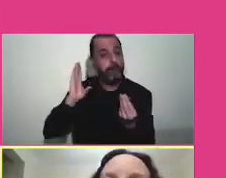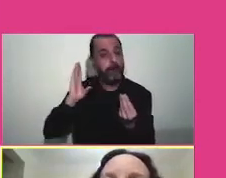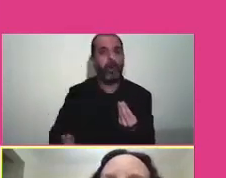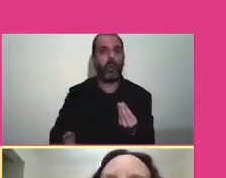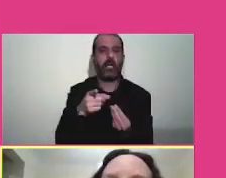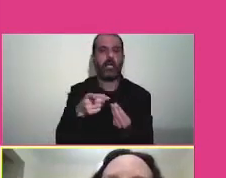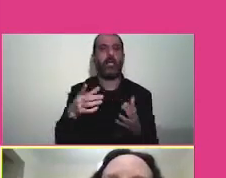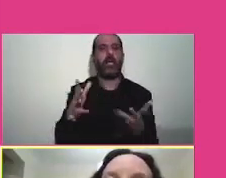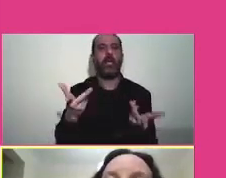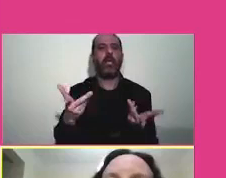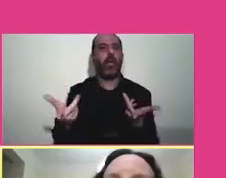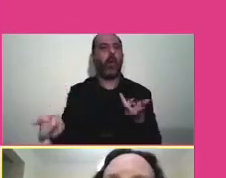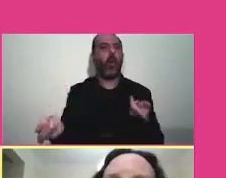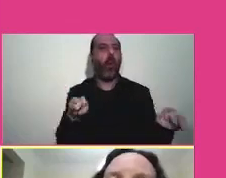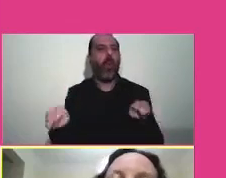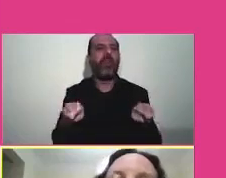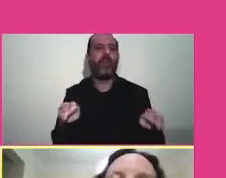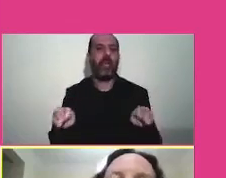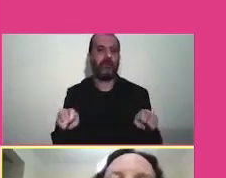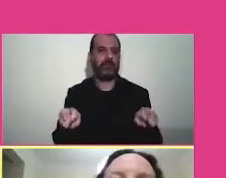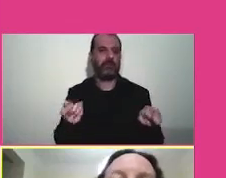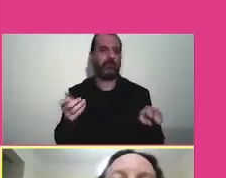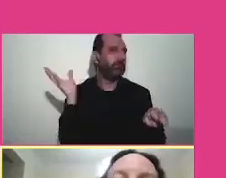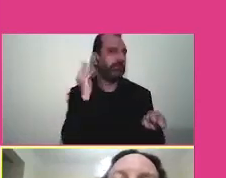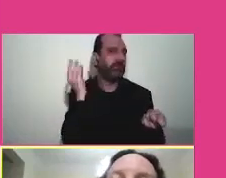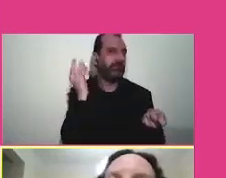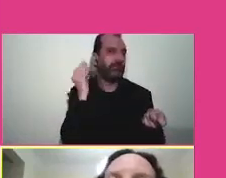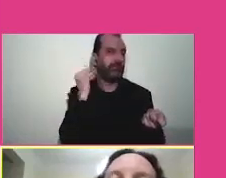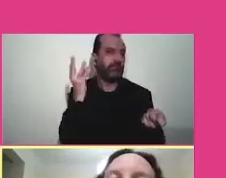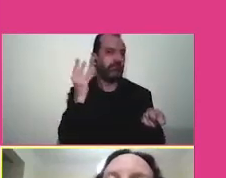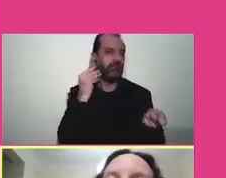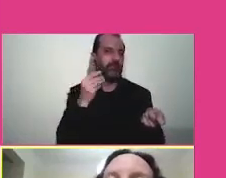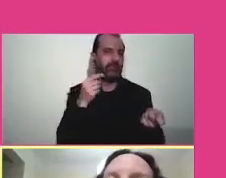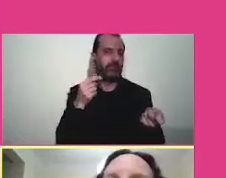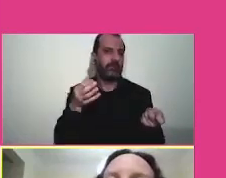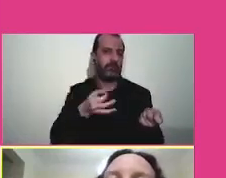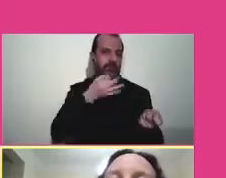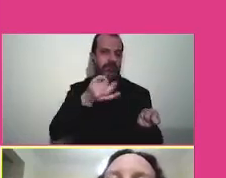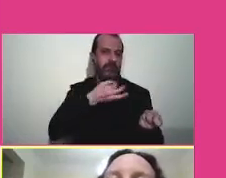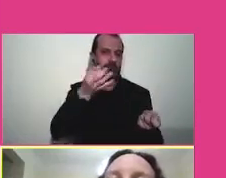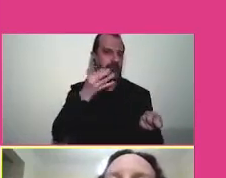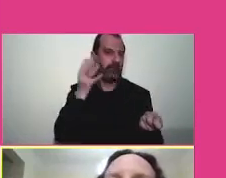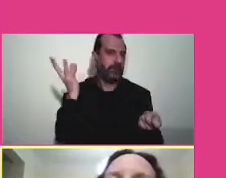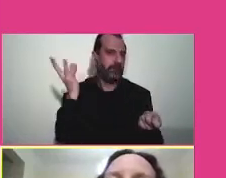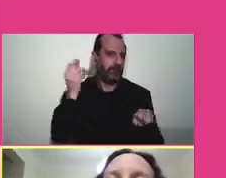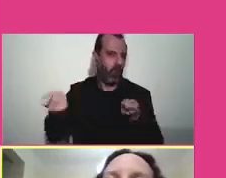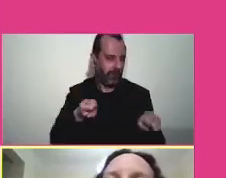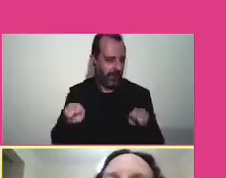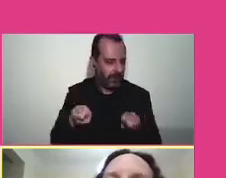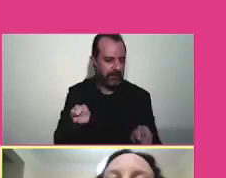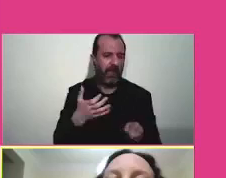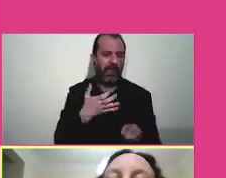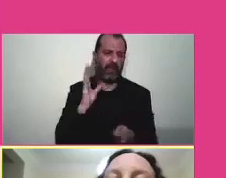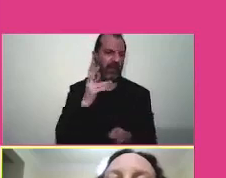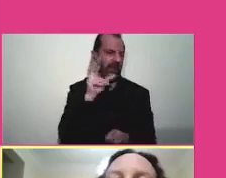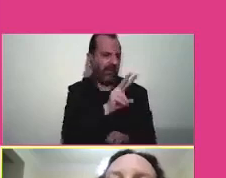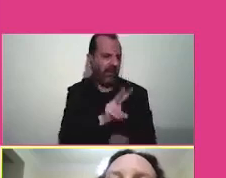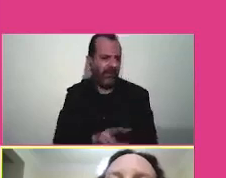οδηγίας μέσα από φωνητικές οδηγίες. Μπορείτε να παίξετε χωρίς να χρειάζεται να διαβάσετε ή να